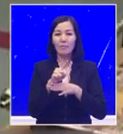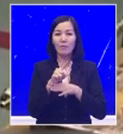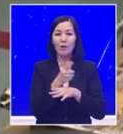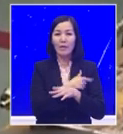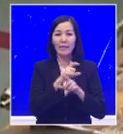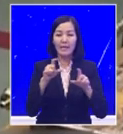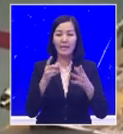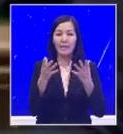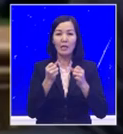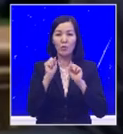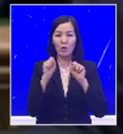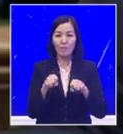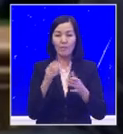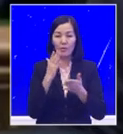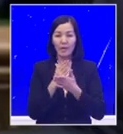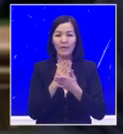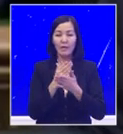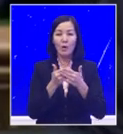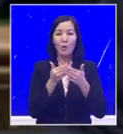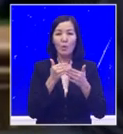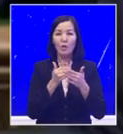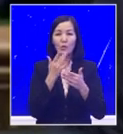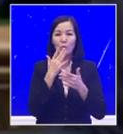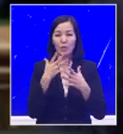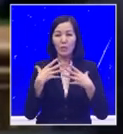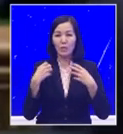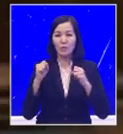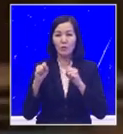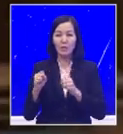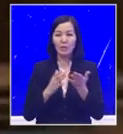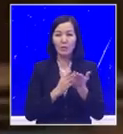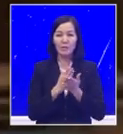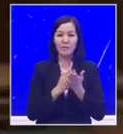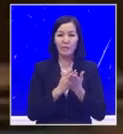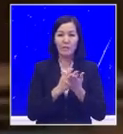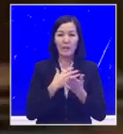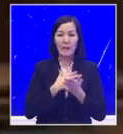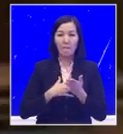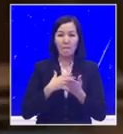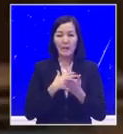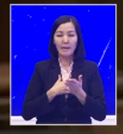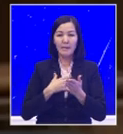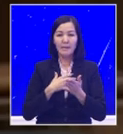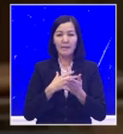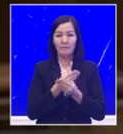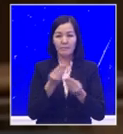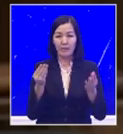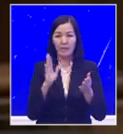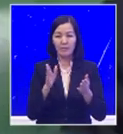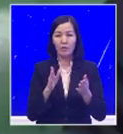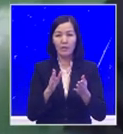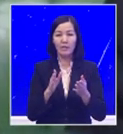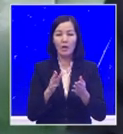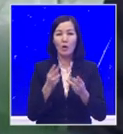дәріханалардан алуға мүмкіндігі қарастырылады. Оған дейін ұлттық денсаулық сақтау қызметі мамандары мен маңызды мамандық иелеріне таратылады. Айта